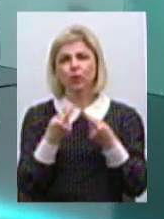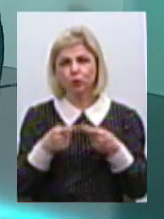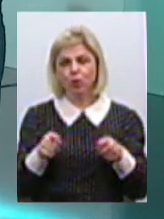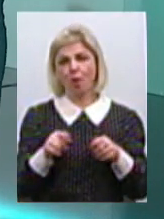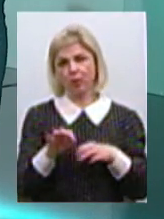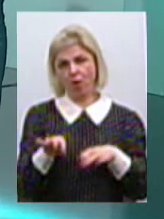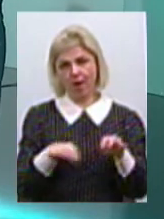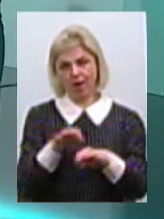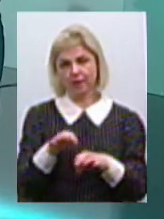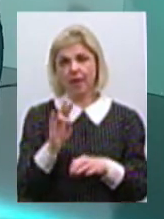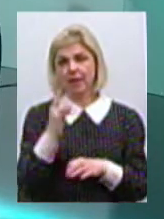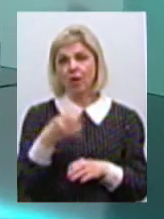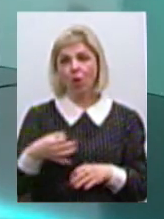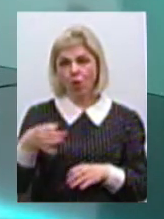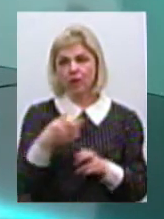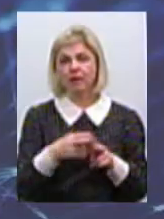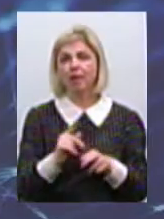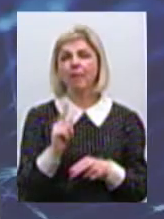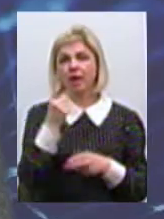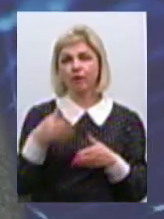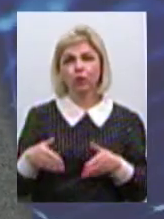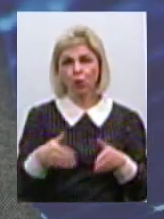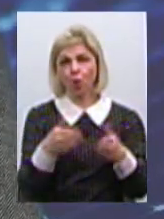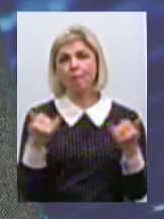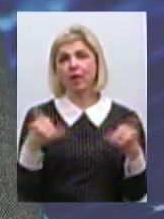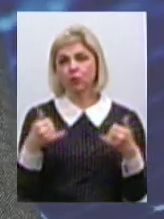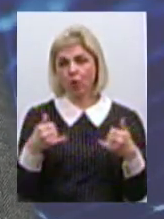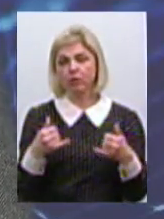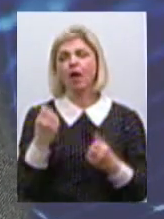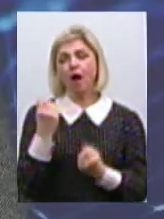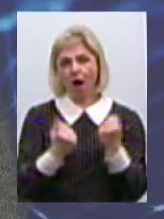На Миколаївщині це перша дорога в бетоні. Саме автодорога?